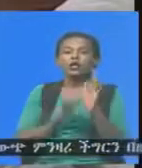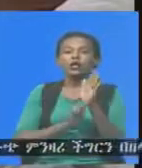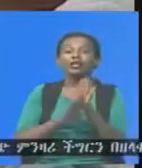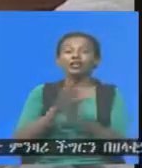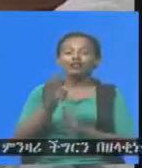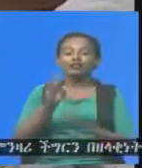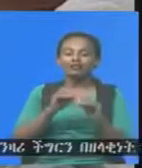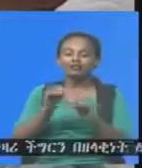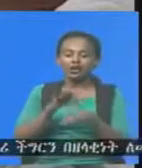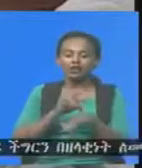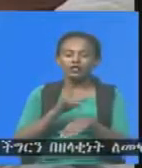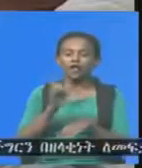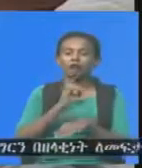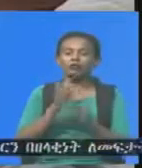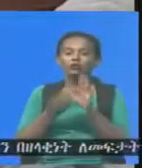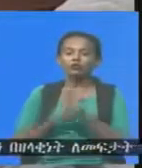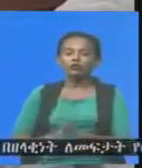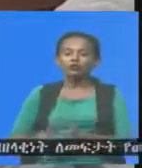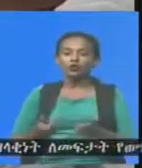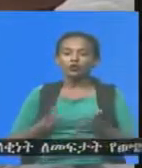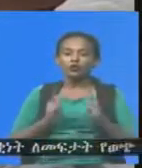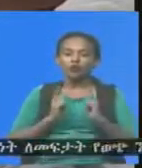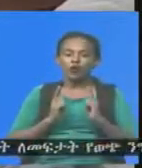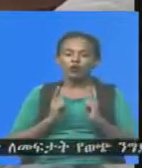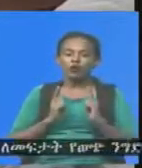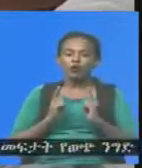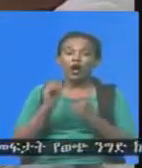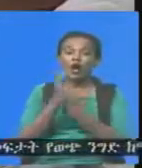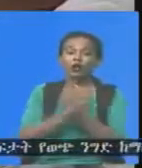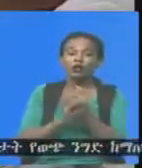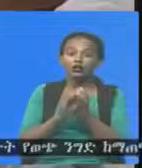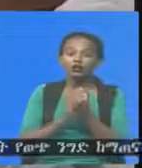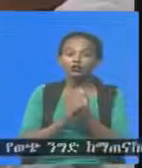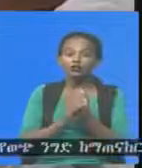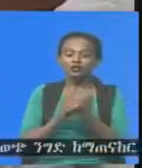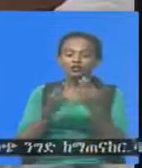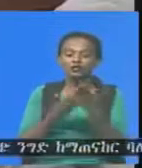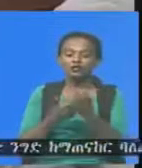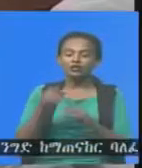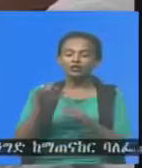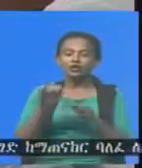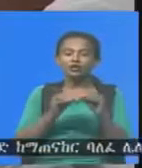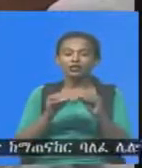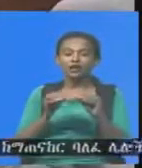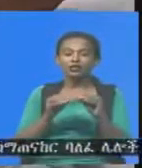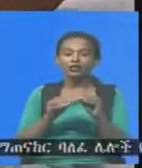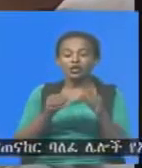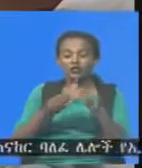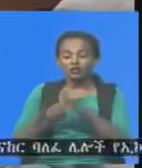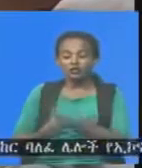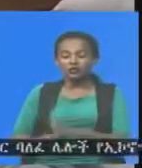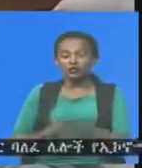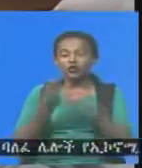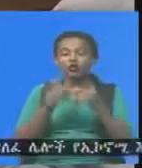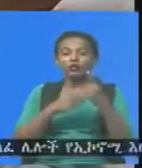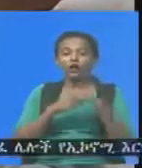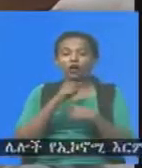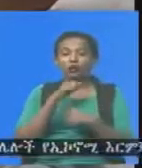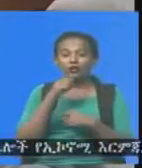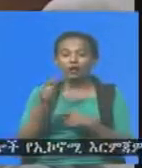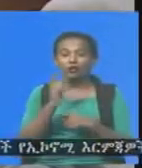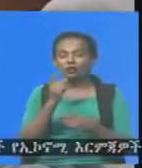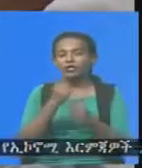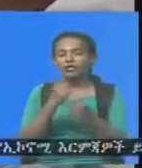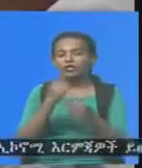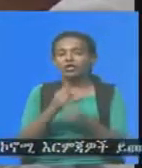ላይ ምን ተጽዕኖ ይኖረዋል? ሀገራችን ይህ እንቅስቃሴ ተጽዕኖ እንዳያሳድር ምን እየሰራች